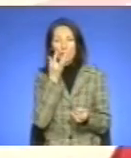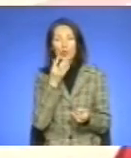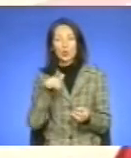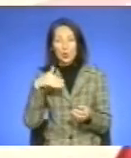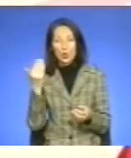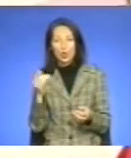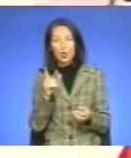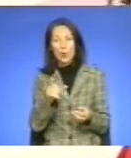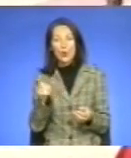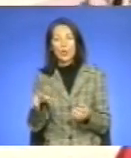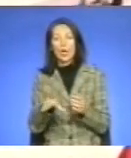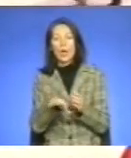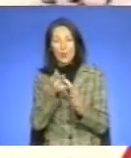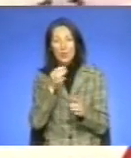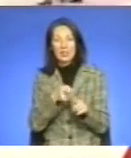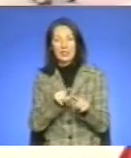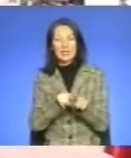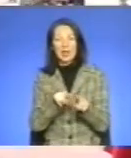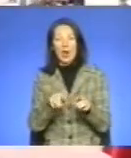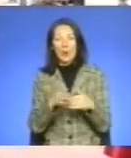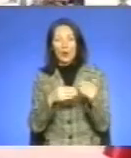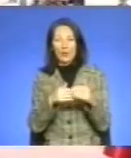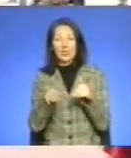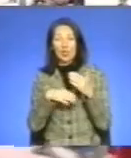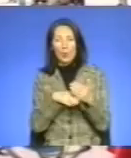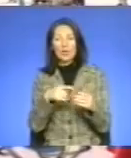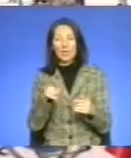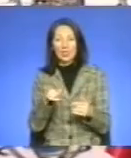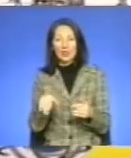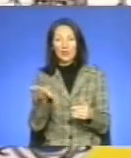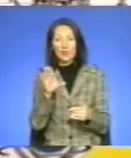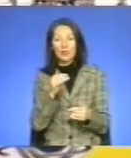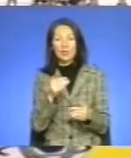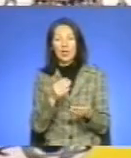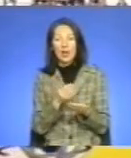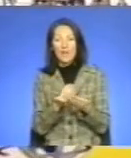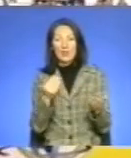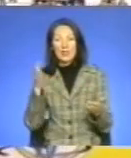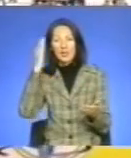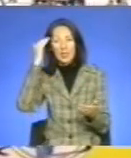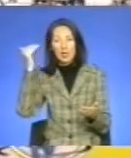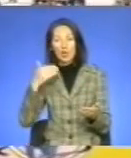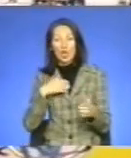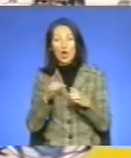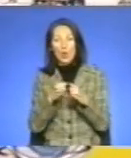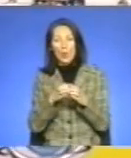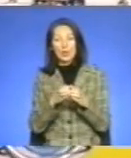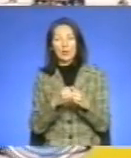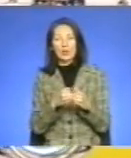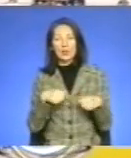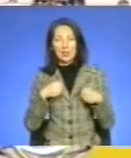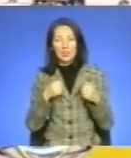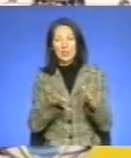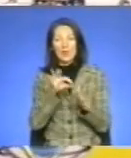щоб люди обирали цю професію, допомагали іншим. Звичайно, все йде від таланту. Нашу команду старалась підбирати найталановитіших